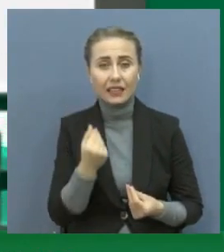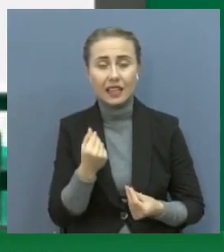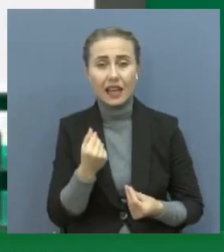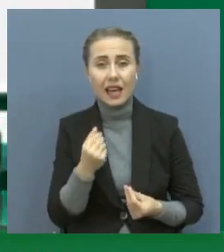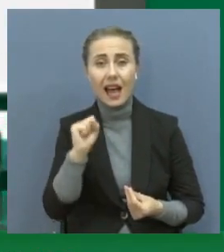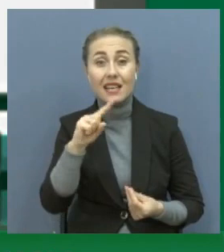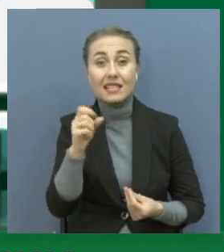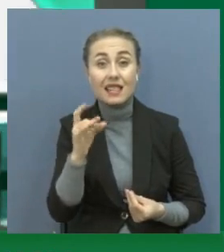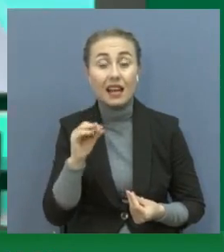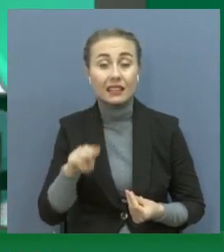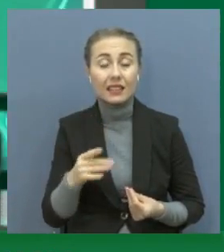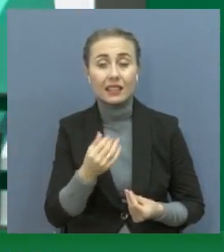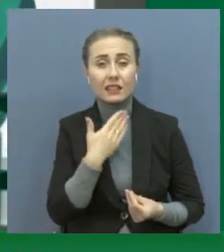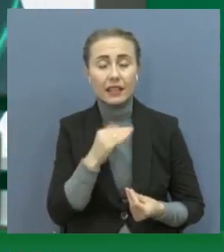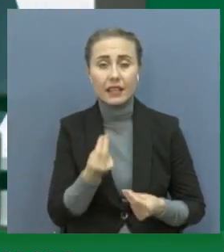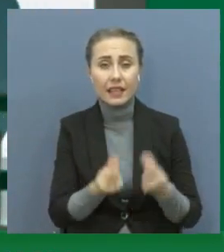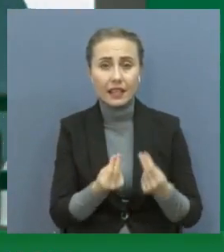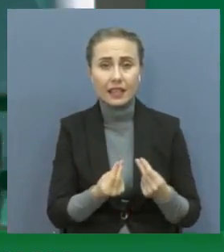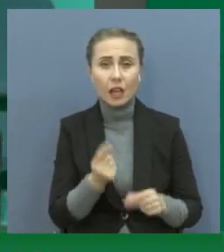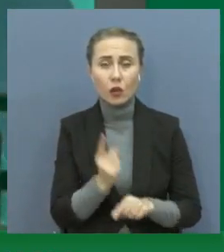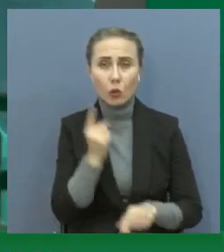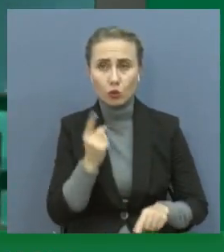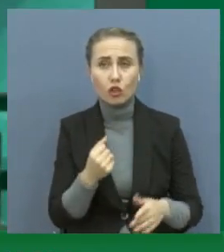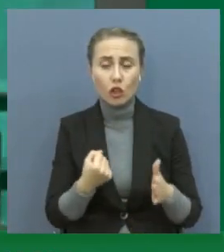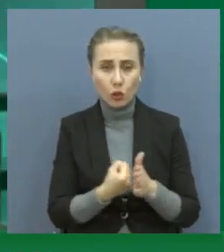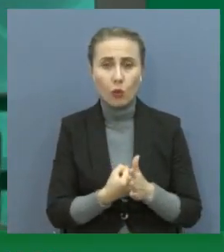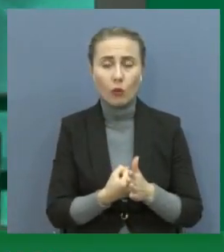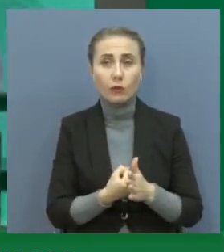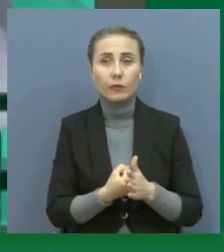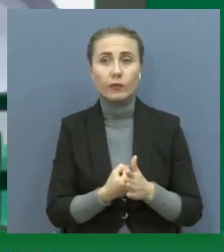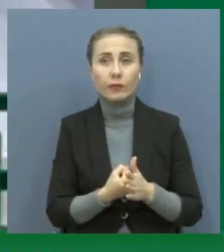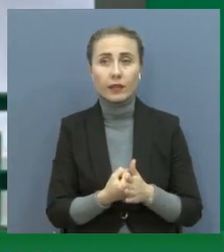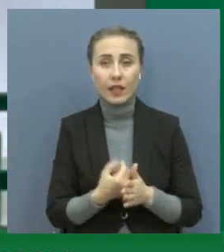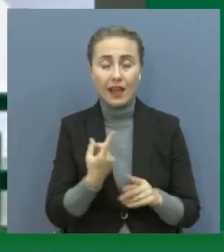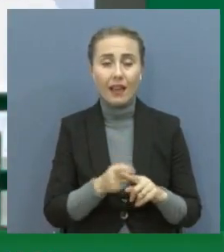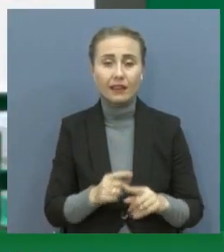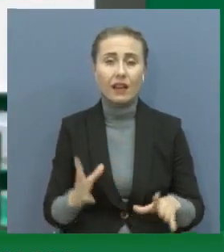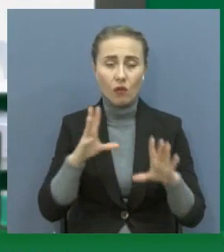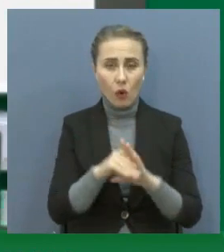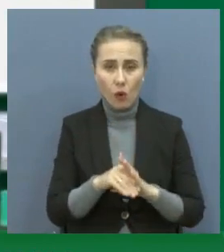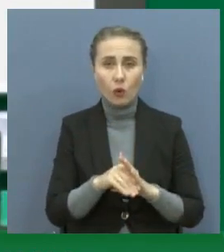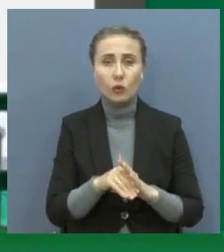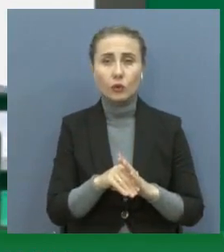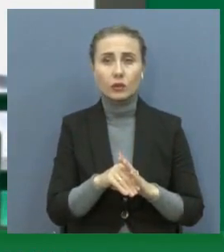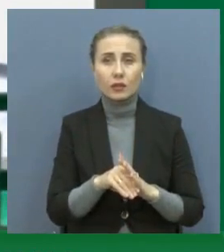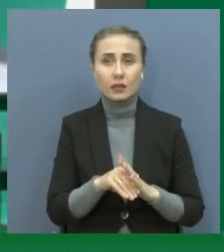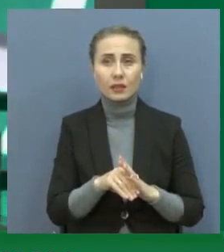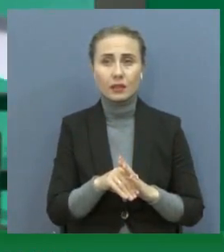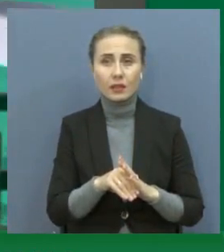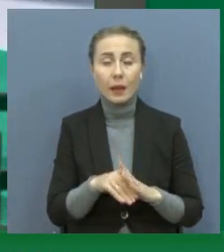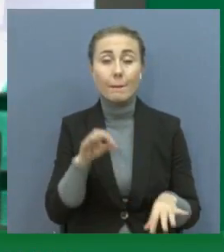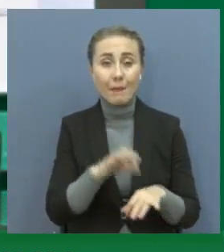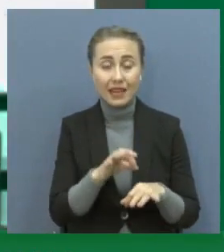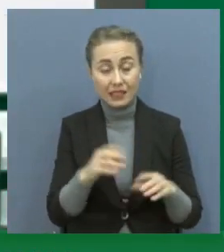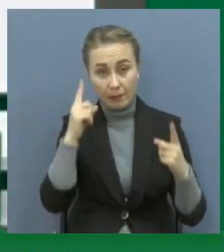до каких-то нарушений, потому что это входит уже в состав, входит в